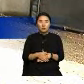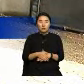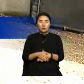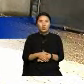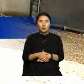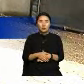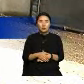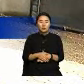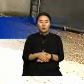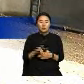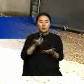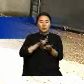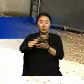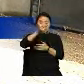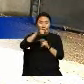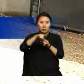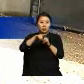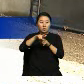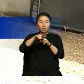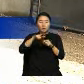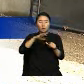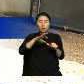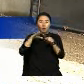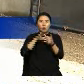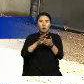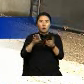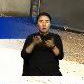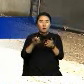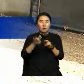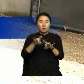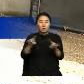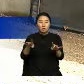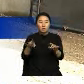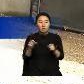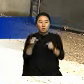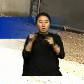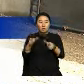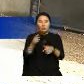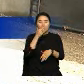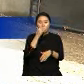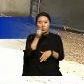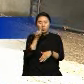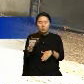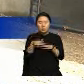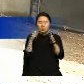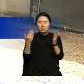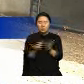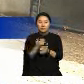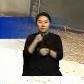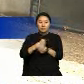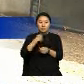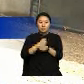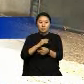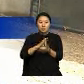방역 차량 그다음 드론을 비롯해서 각종 우리가 투입할 수 있는 것들 모든 것을 하여간 투입을